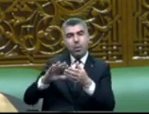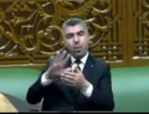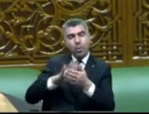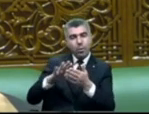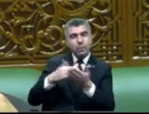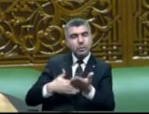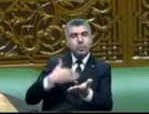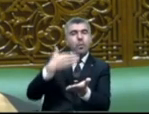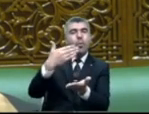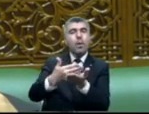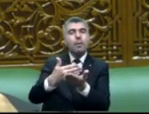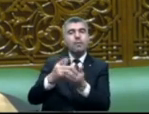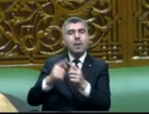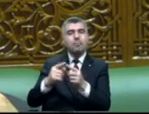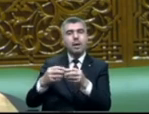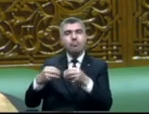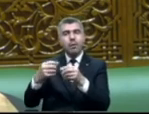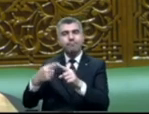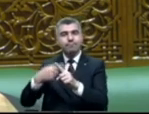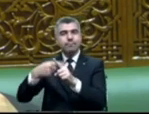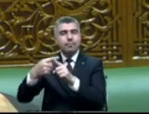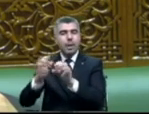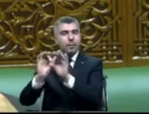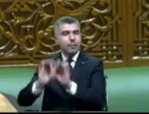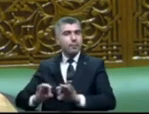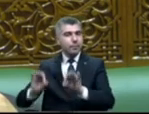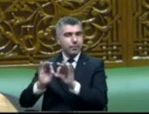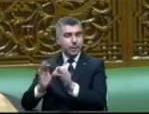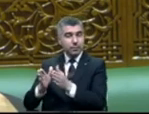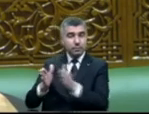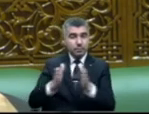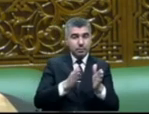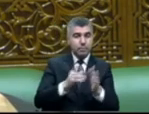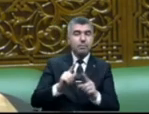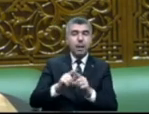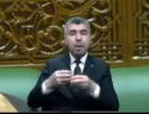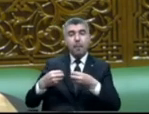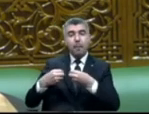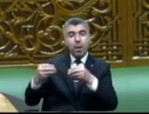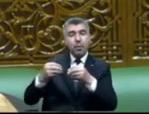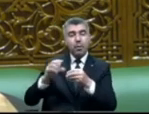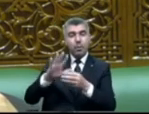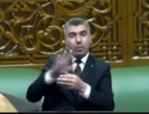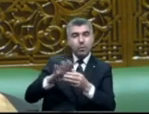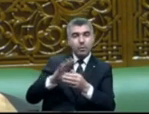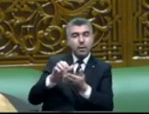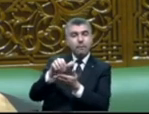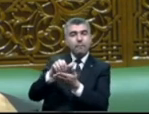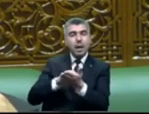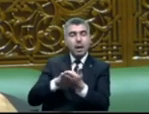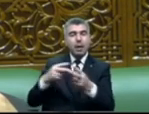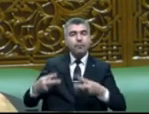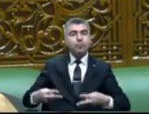مع قطع الطريق على المضاربين، خلق فضاءات وتجهيزها للتسمين وتسويق المنتوجات الفلاحية داخليا والانفتاح على مزيد من